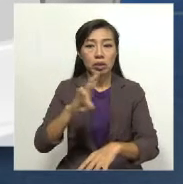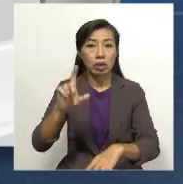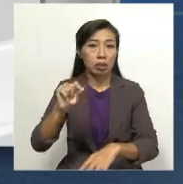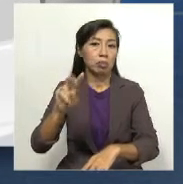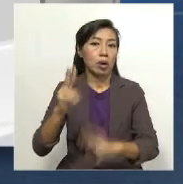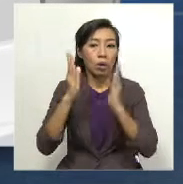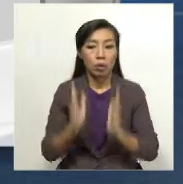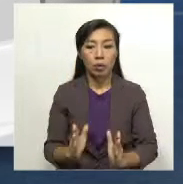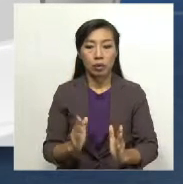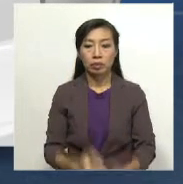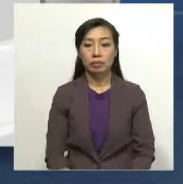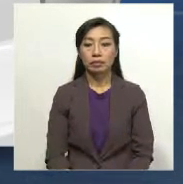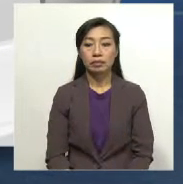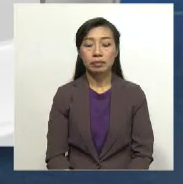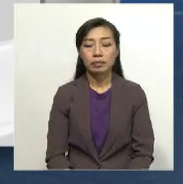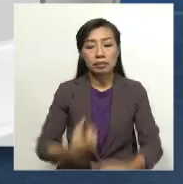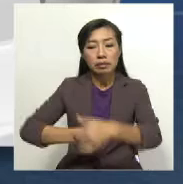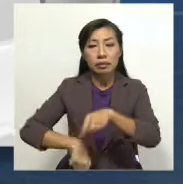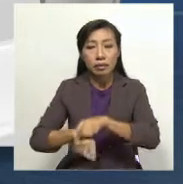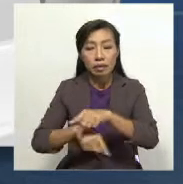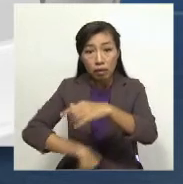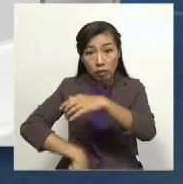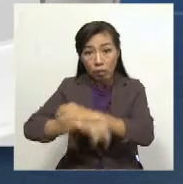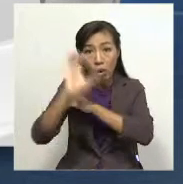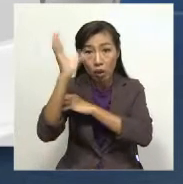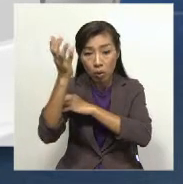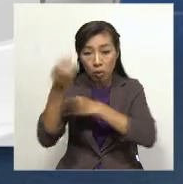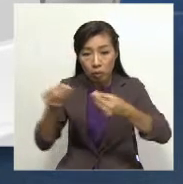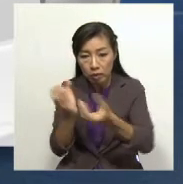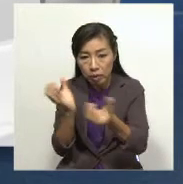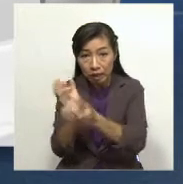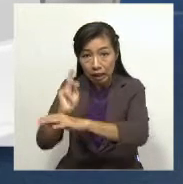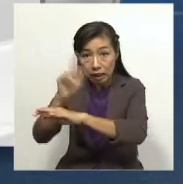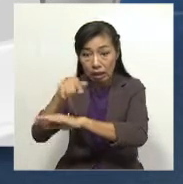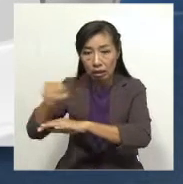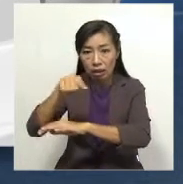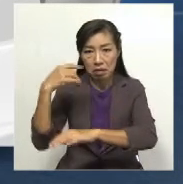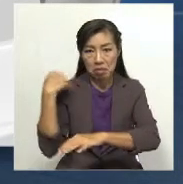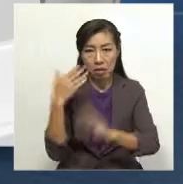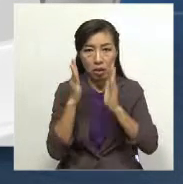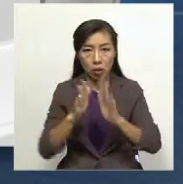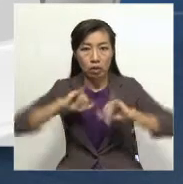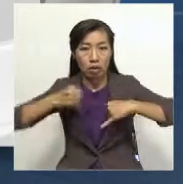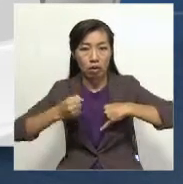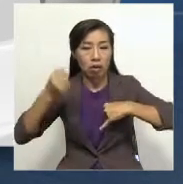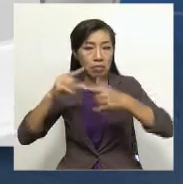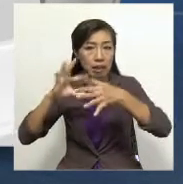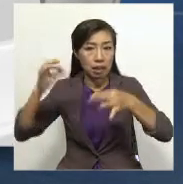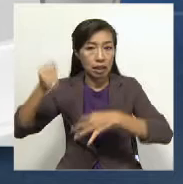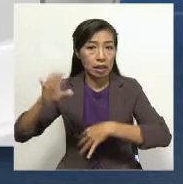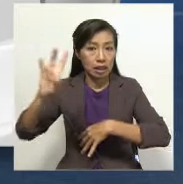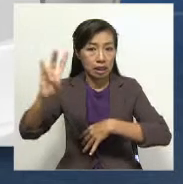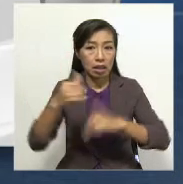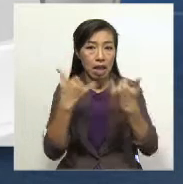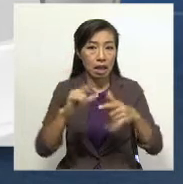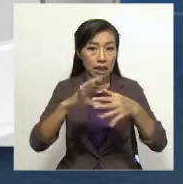722คนส่วนการพนันทายผลการแข่งขันฟุตบอลทางอินเทอร์เน็ตนะคะมีเจ้ามือ7คดีค่ะผู้เล่น7